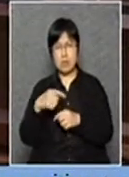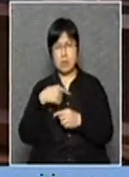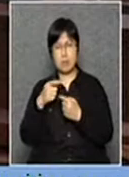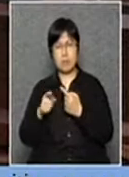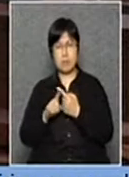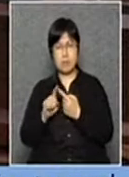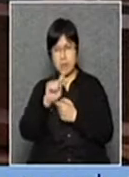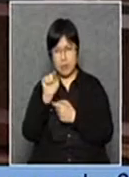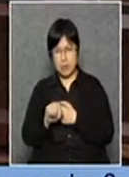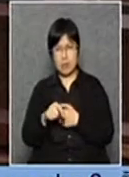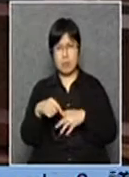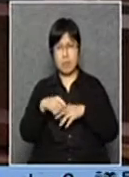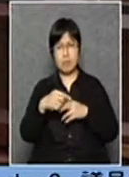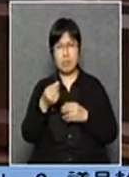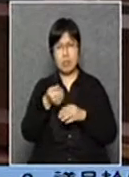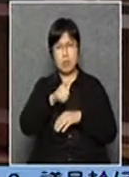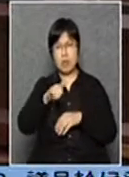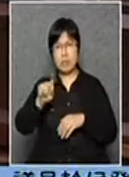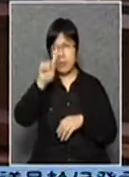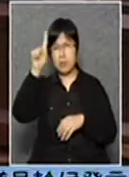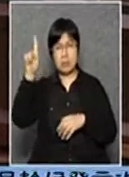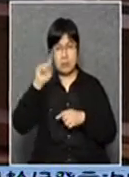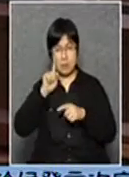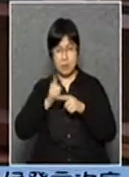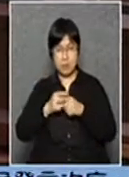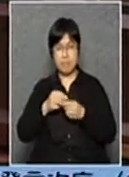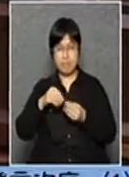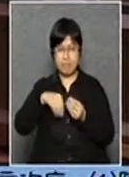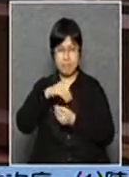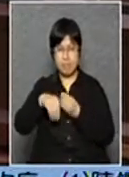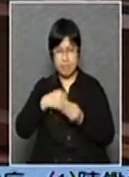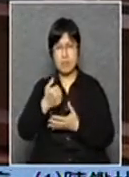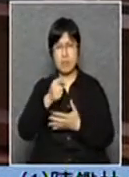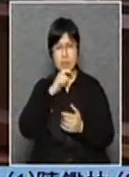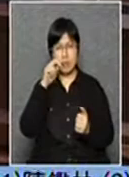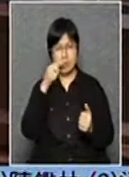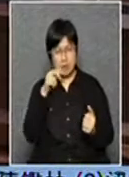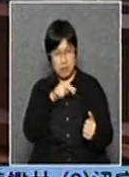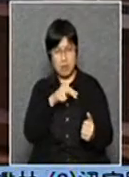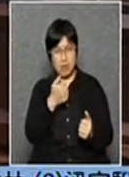咧就究竟啲錢去曬邊咧？咁有冇真係物盡其用咧？有冇適當嘅監管咧？